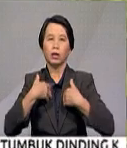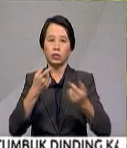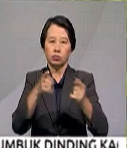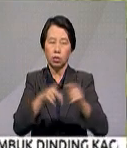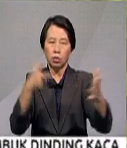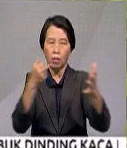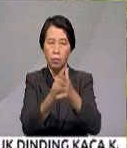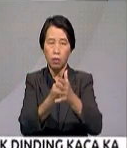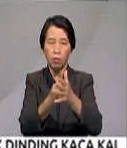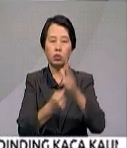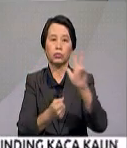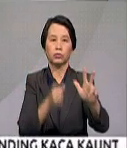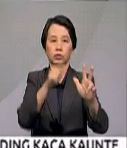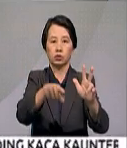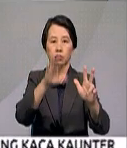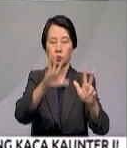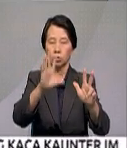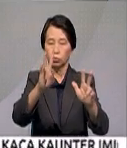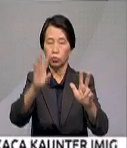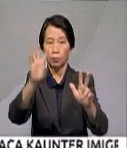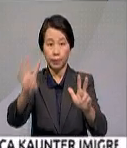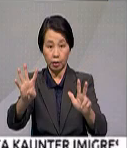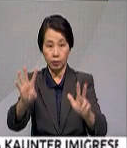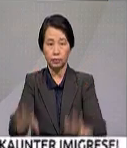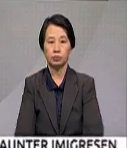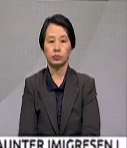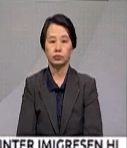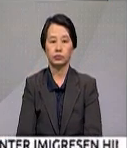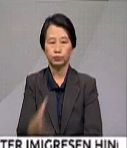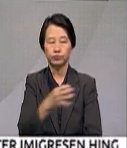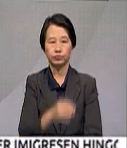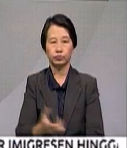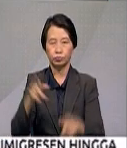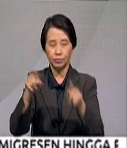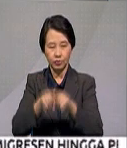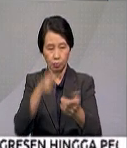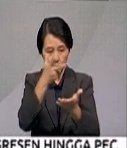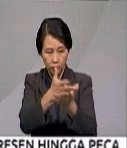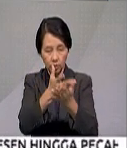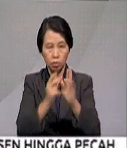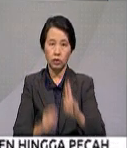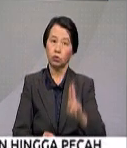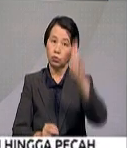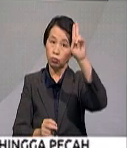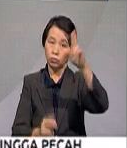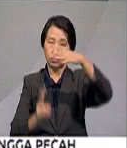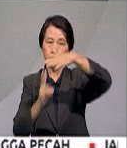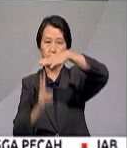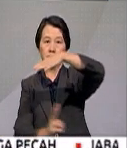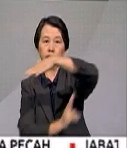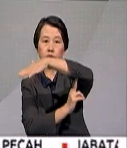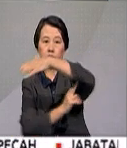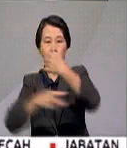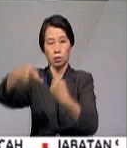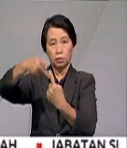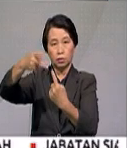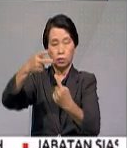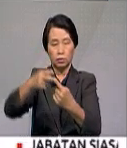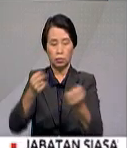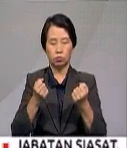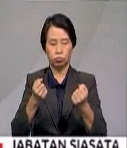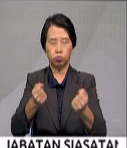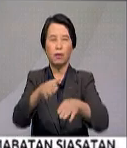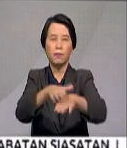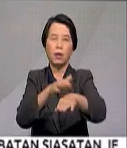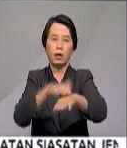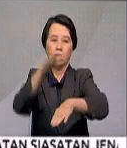kilometer 257.4. Masih dengan tinjauan di sebelah utara iaitu Jambatan Pulau Pinang, trafik perlahan di